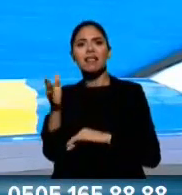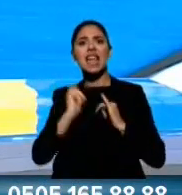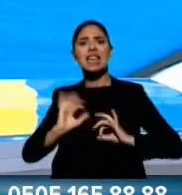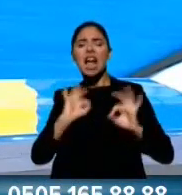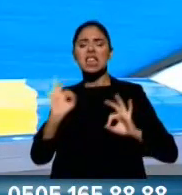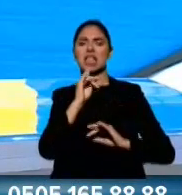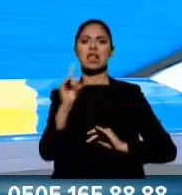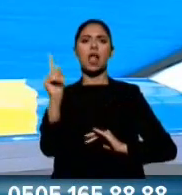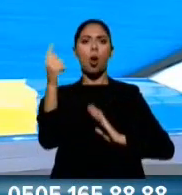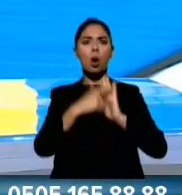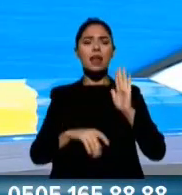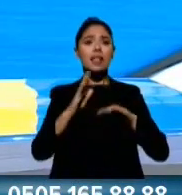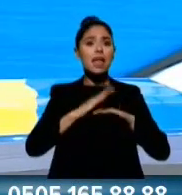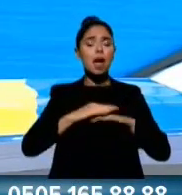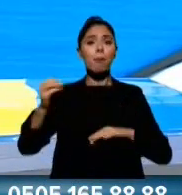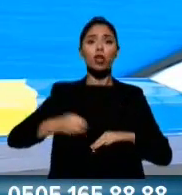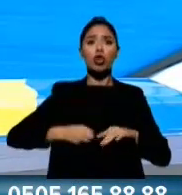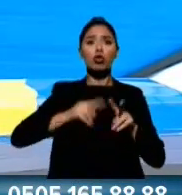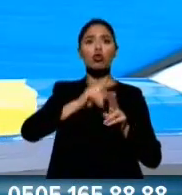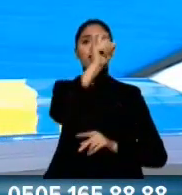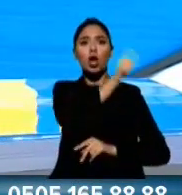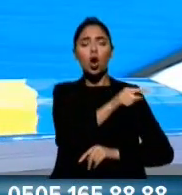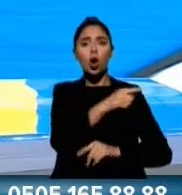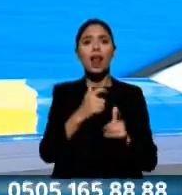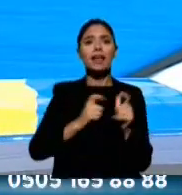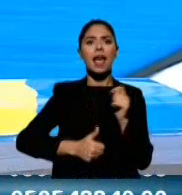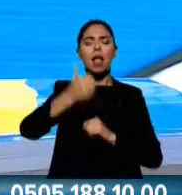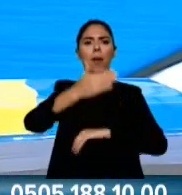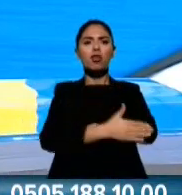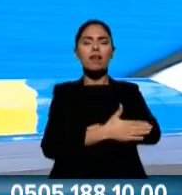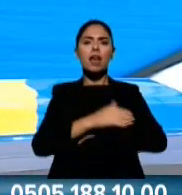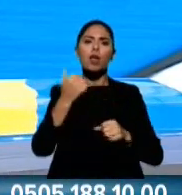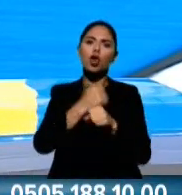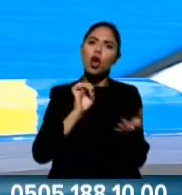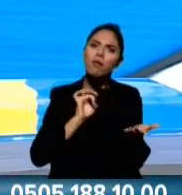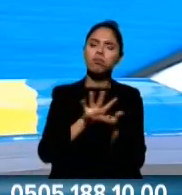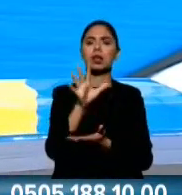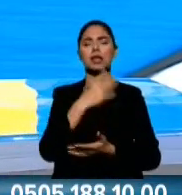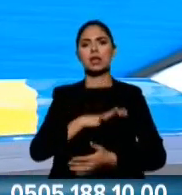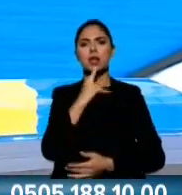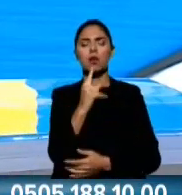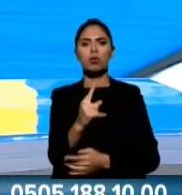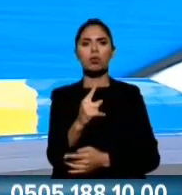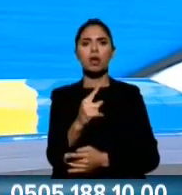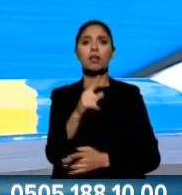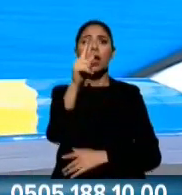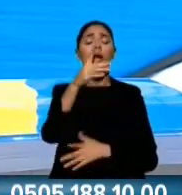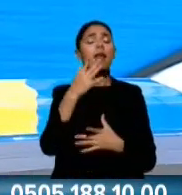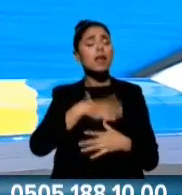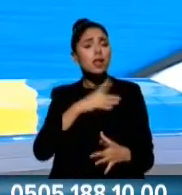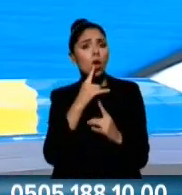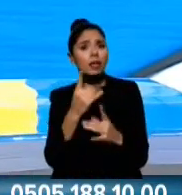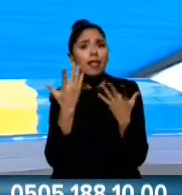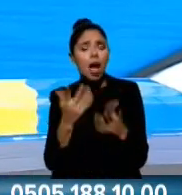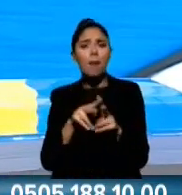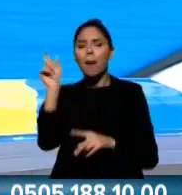Rahatsızız dedi. O listeyi yapmakla suçladıkları Koray Aydın'ın genel başkan yardımcılığı görevinden alınmasını talep etti. Etti ama